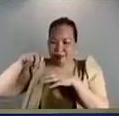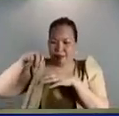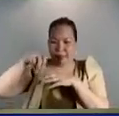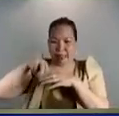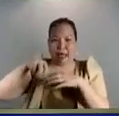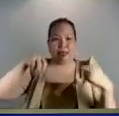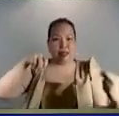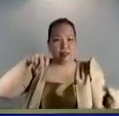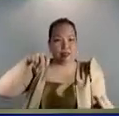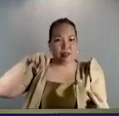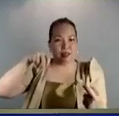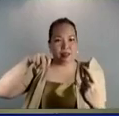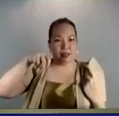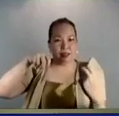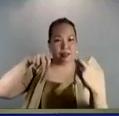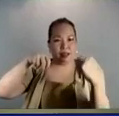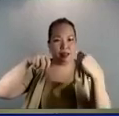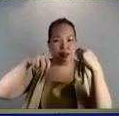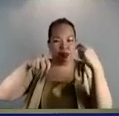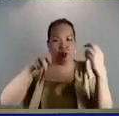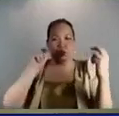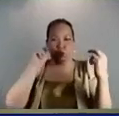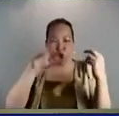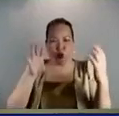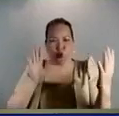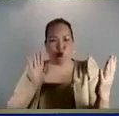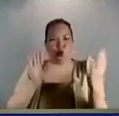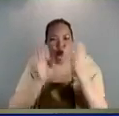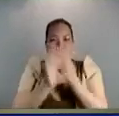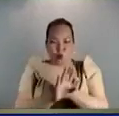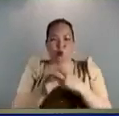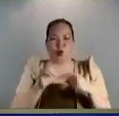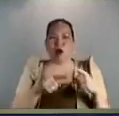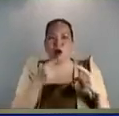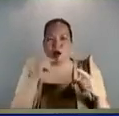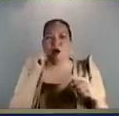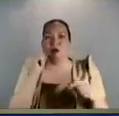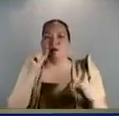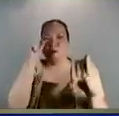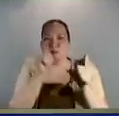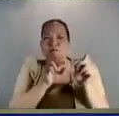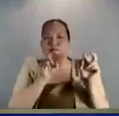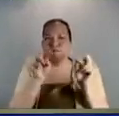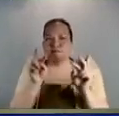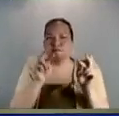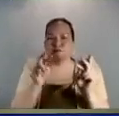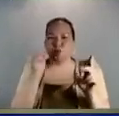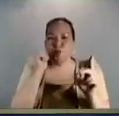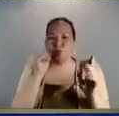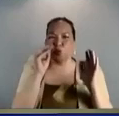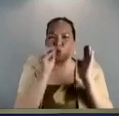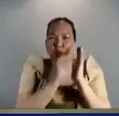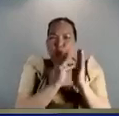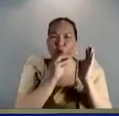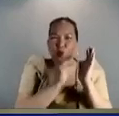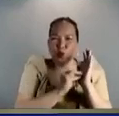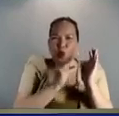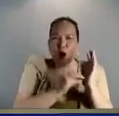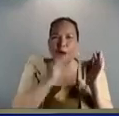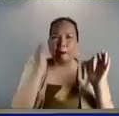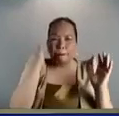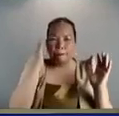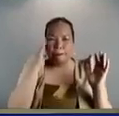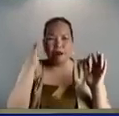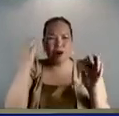termino. Nagtaano natin yan, nasaksihan natin na ilang beses, partner Tony, di ba? Yung documentation ng ganyan, di ba? Panahon din